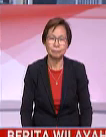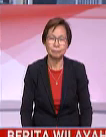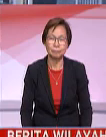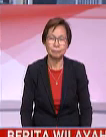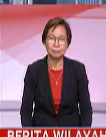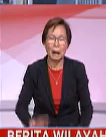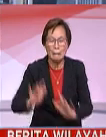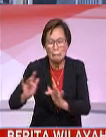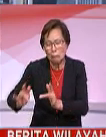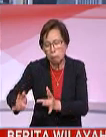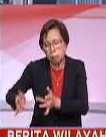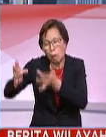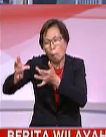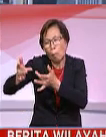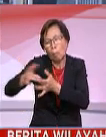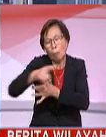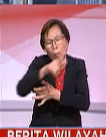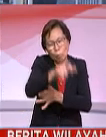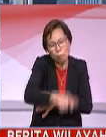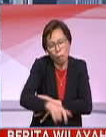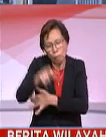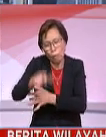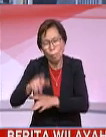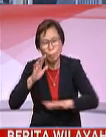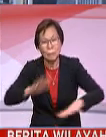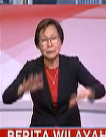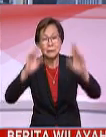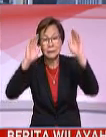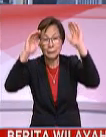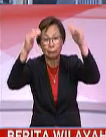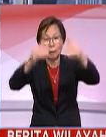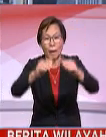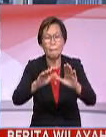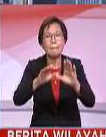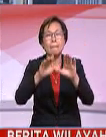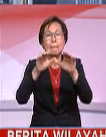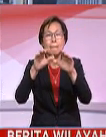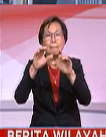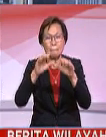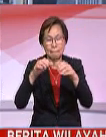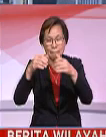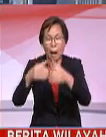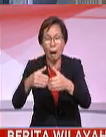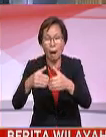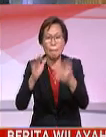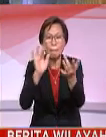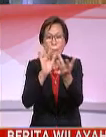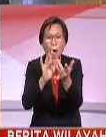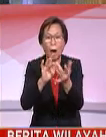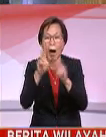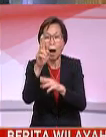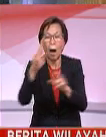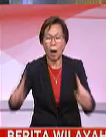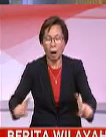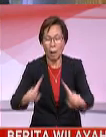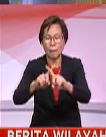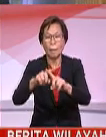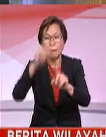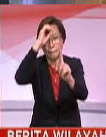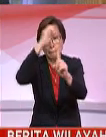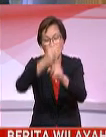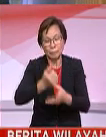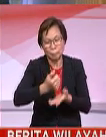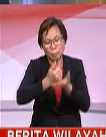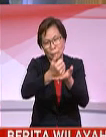Usaha meringankan beban mangsa banjir di Pahang, Badan Perhubungan UMNO Melaka melancarkan misi bantuan kemanusiaan